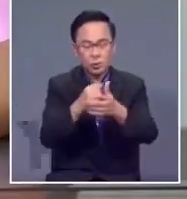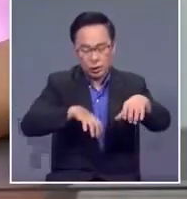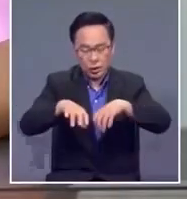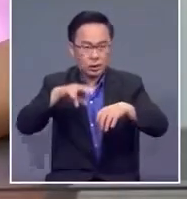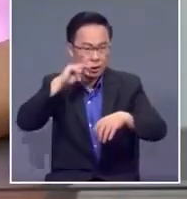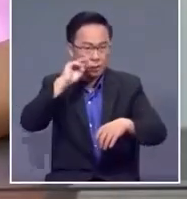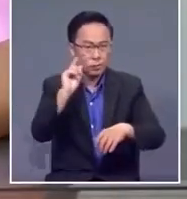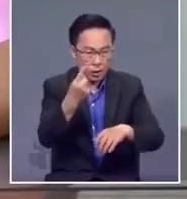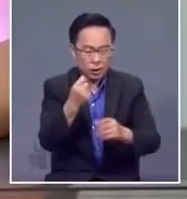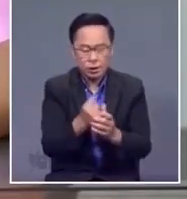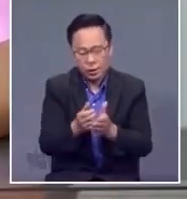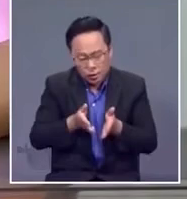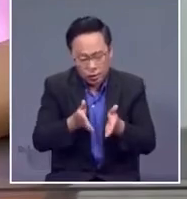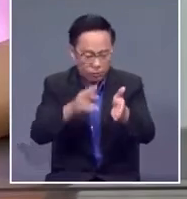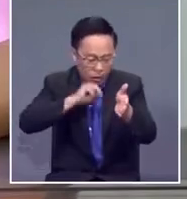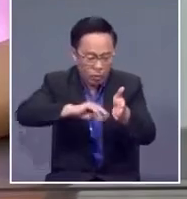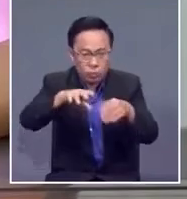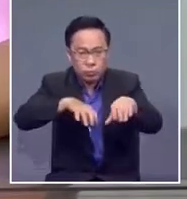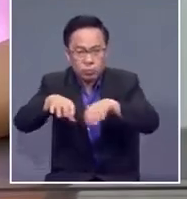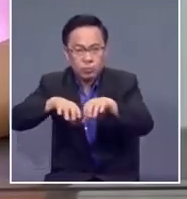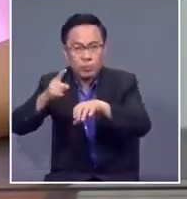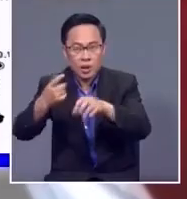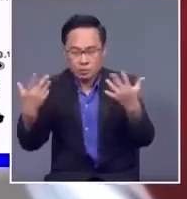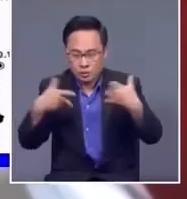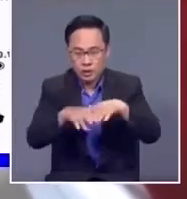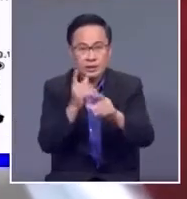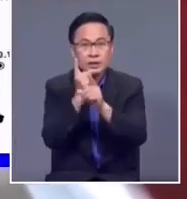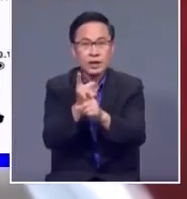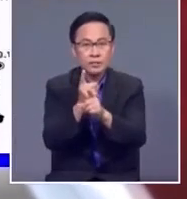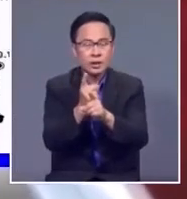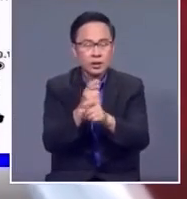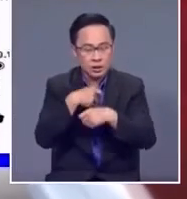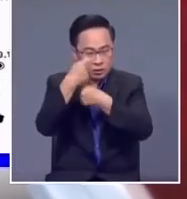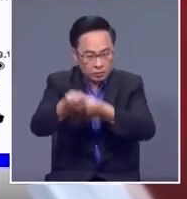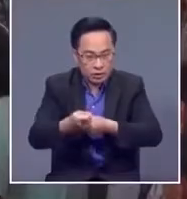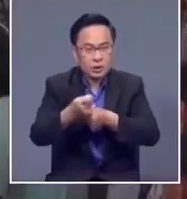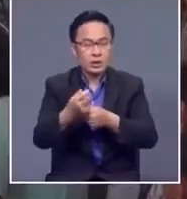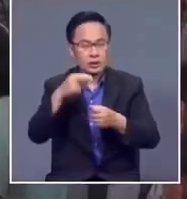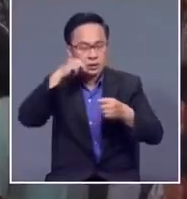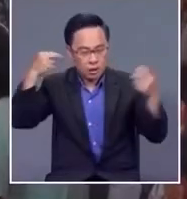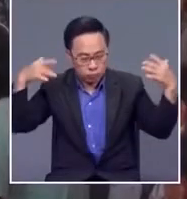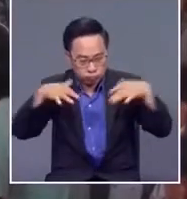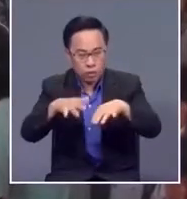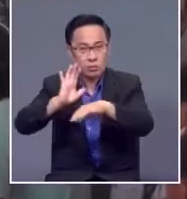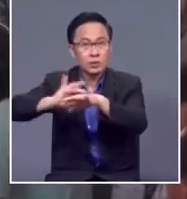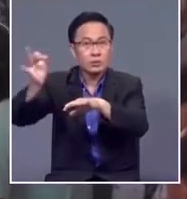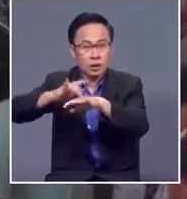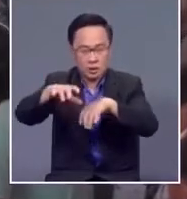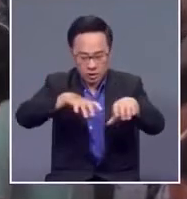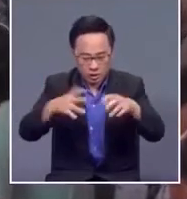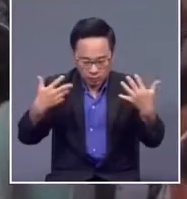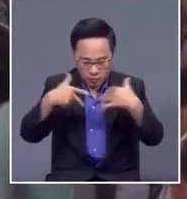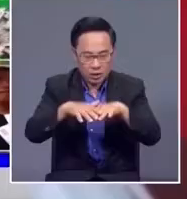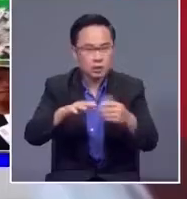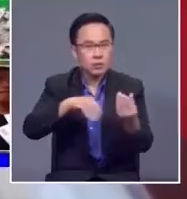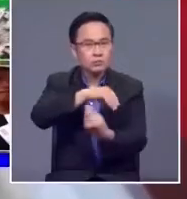ในการส่งน้ำนะครับเพื่อให้สอดรับกับการที่น้ำจะท่วมนะครับพอดีก็เป็นความต้องการของพี่น้องประชาชนนะ